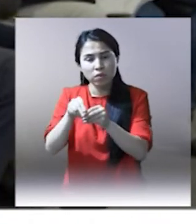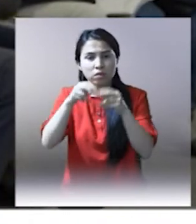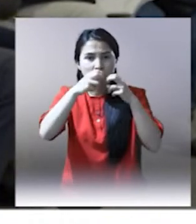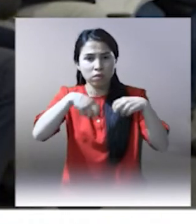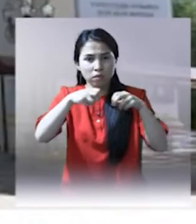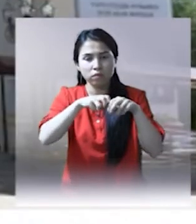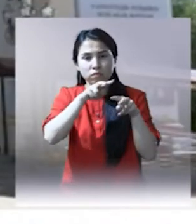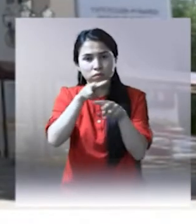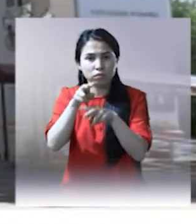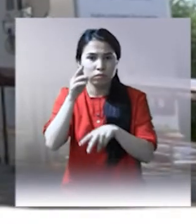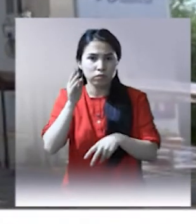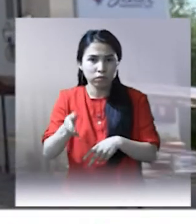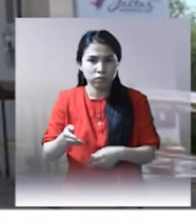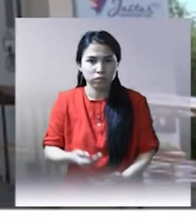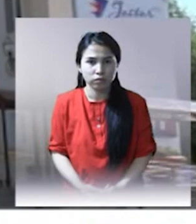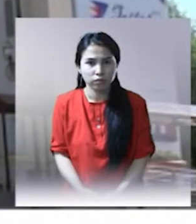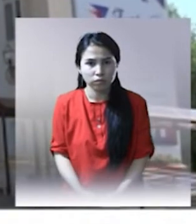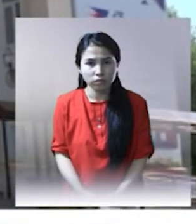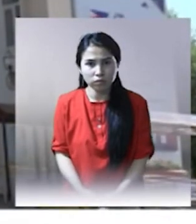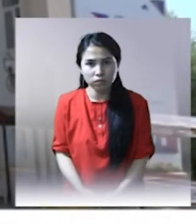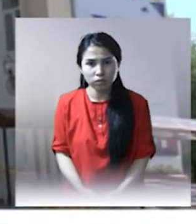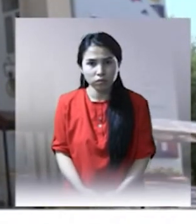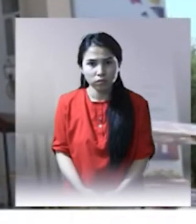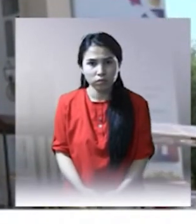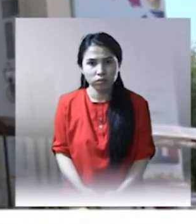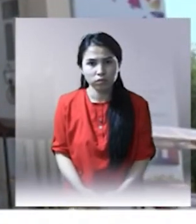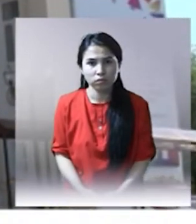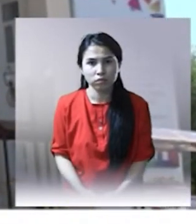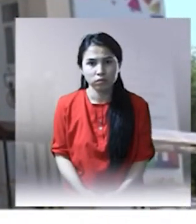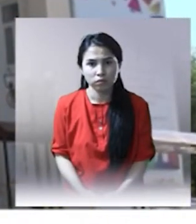жұмыс істеуге шақырды. Нұрлан Әбдікәрім, Азат Байтемір, 77 News.